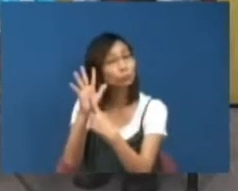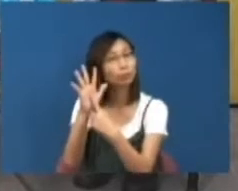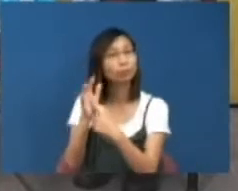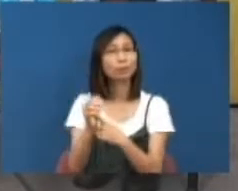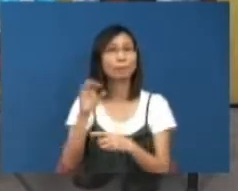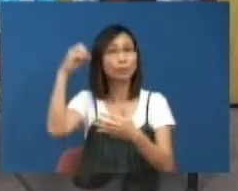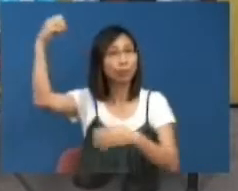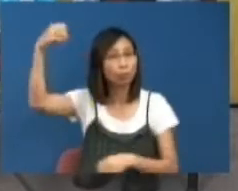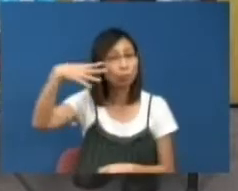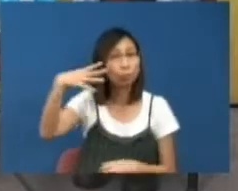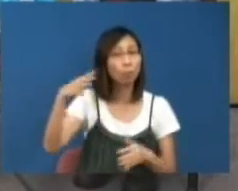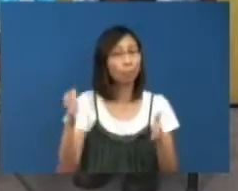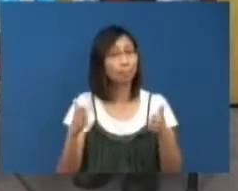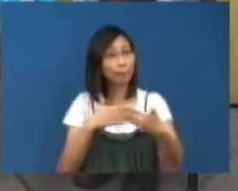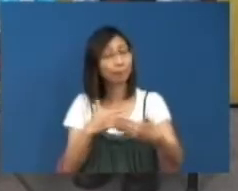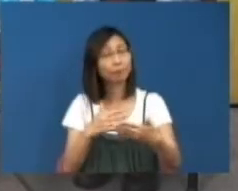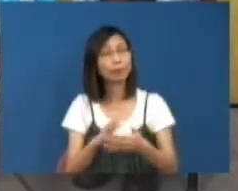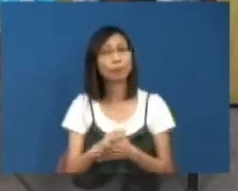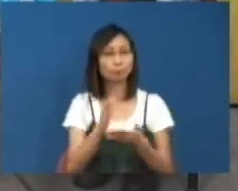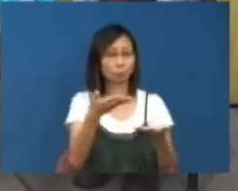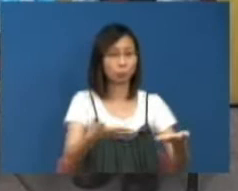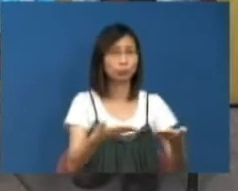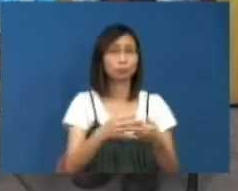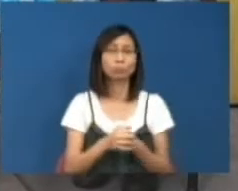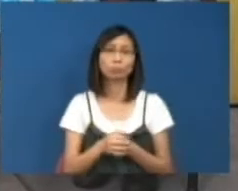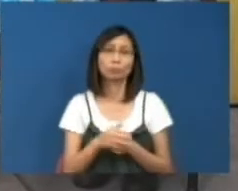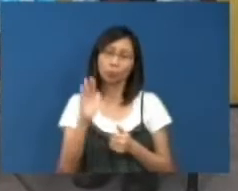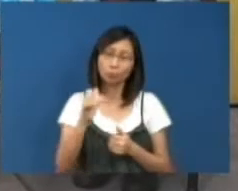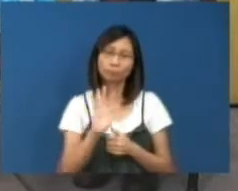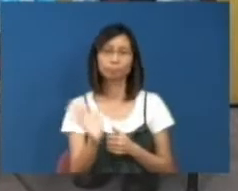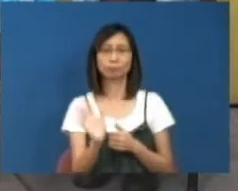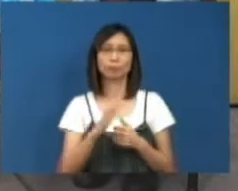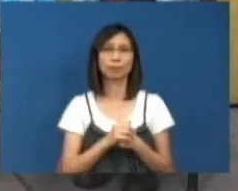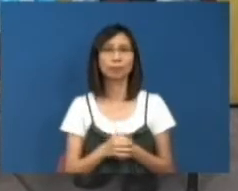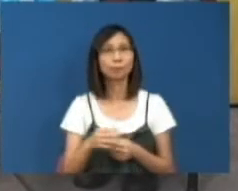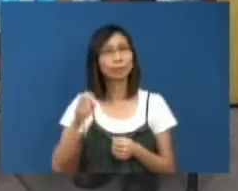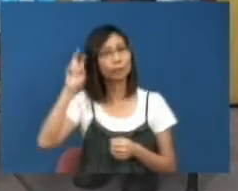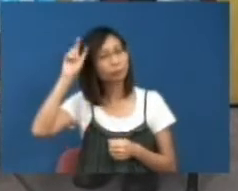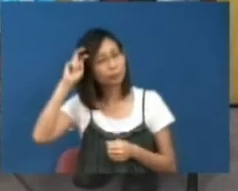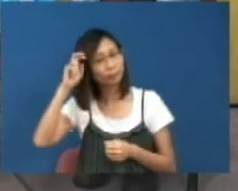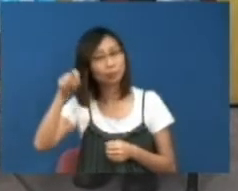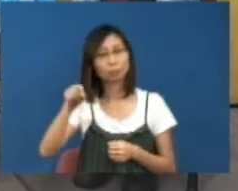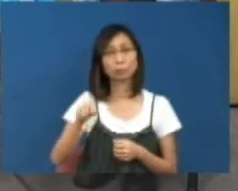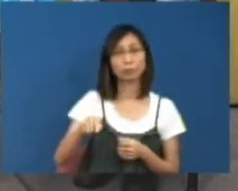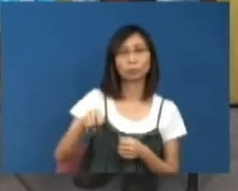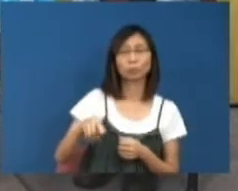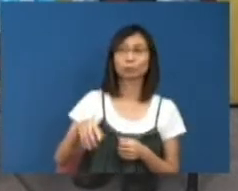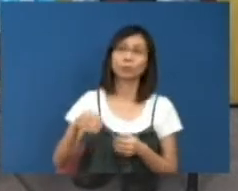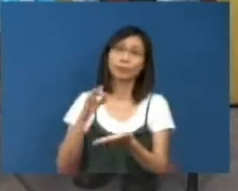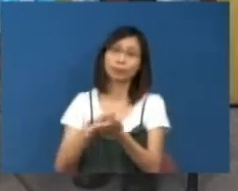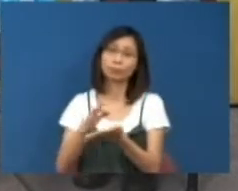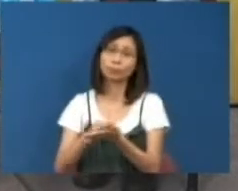你要視乎咧本地嗰個情況，而到去加埋嘅研發，至可以